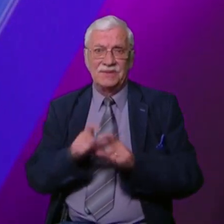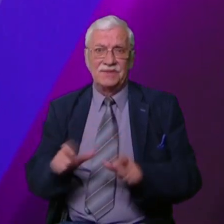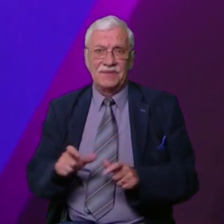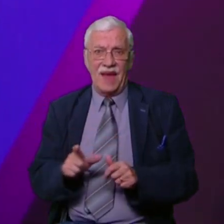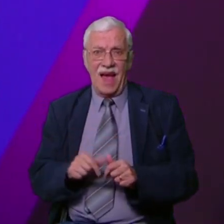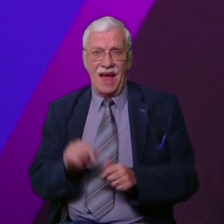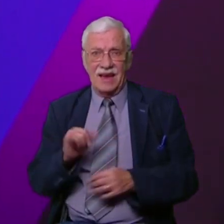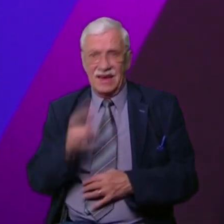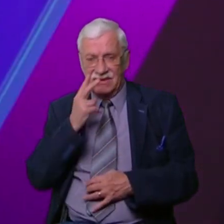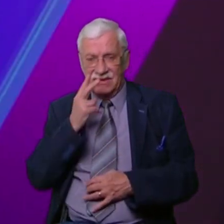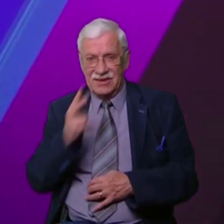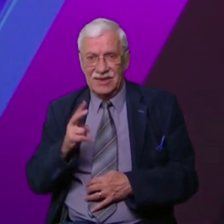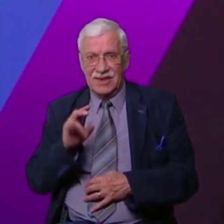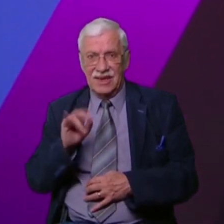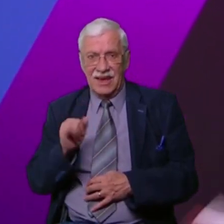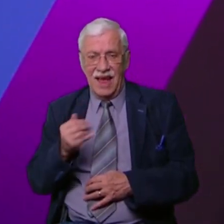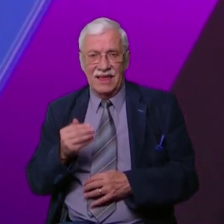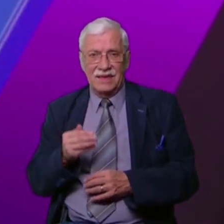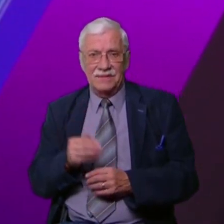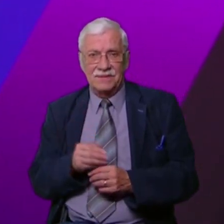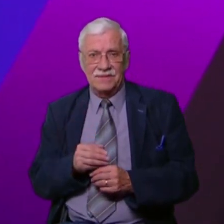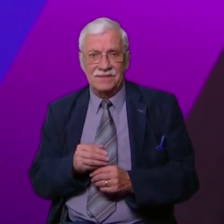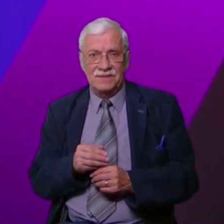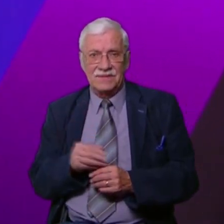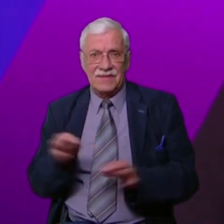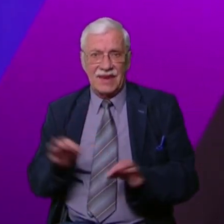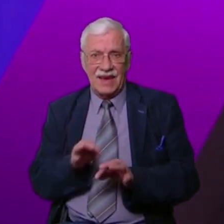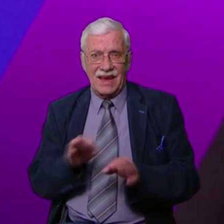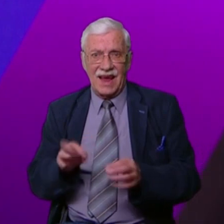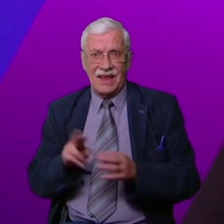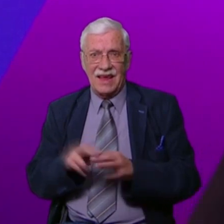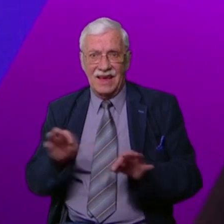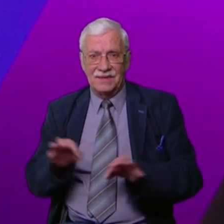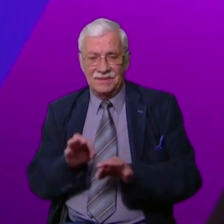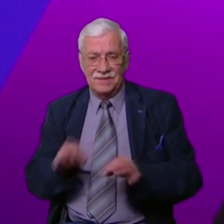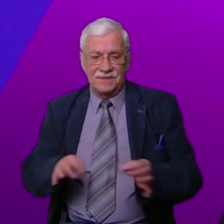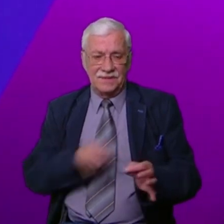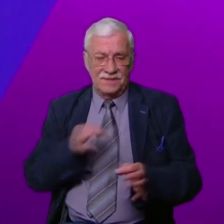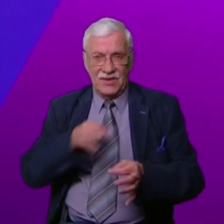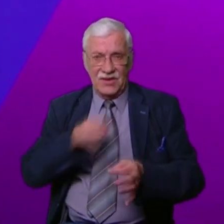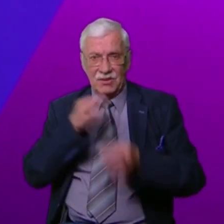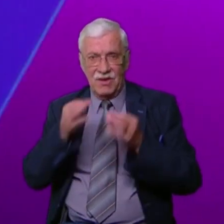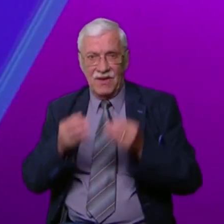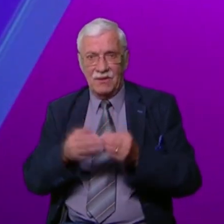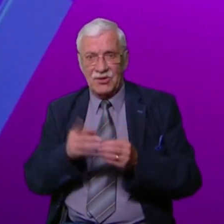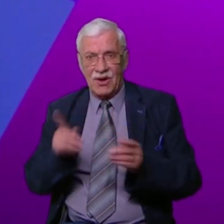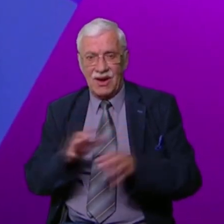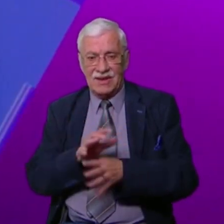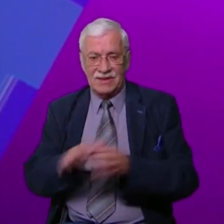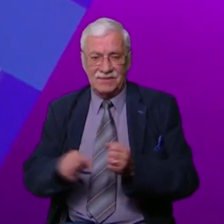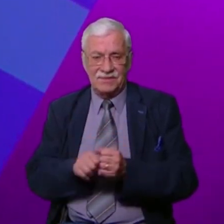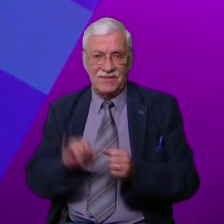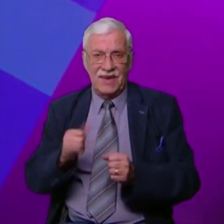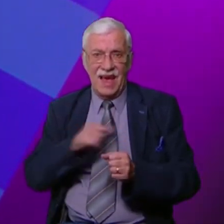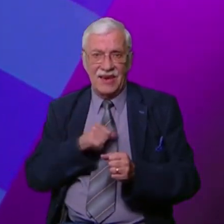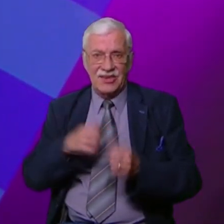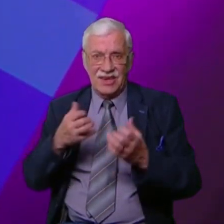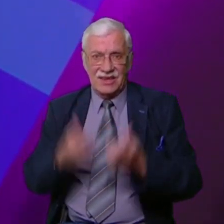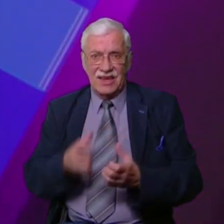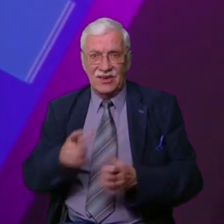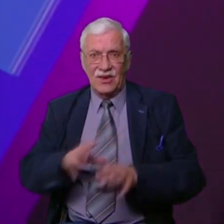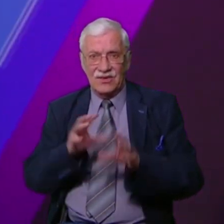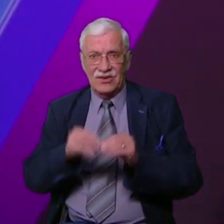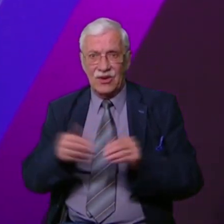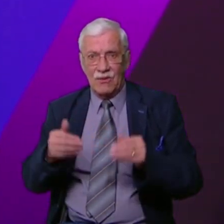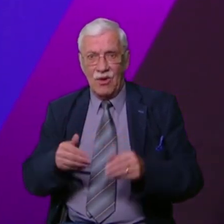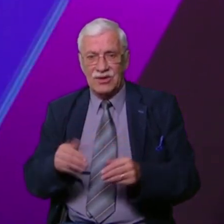tak jak widać, Jan po prostu gra na instrumentach, śpiewa, a przy okazji gra w piłkę. Także jak się chce, to wszystko można,